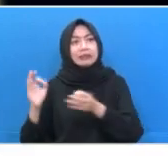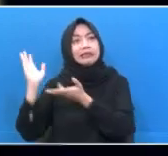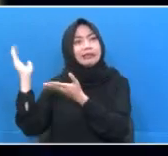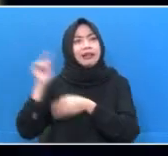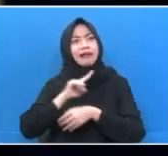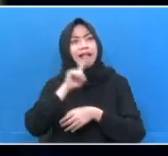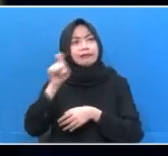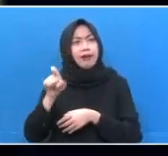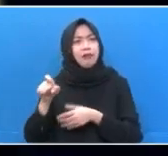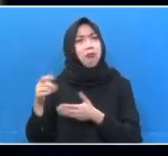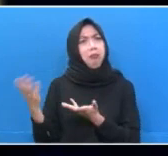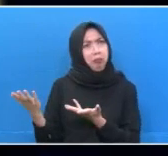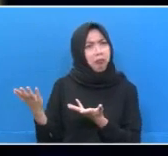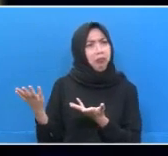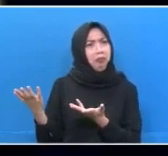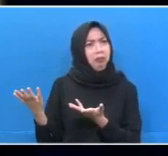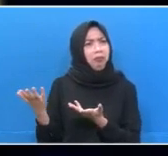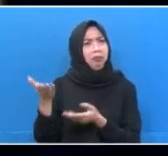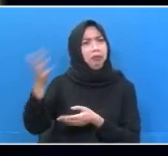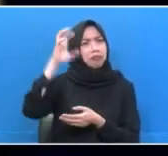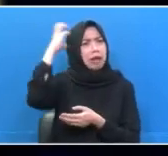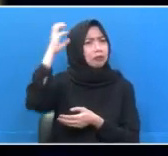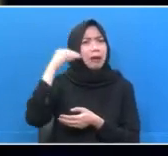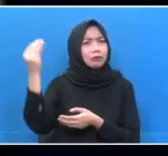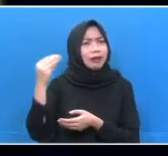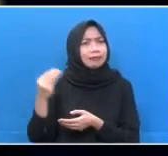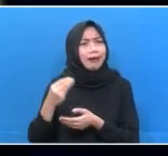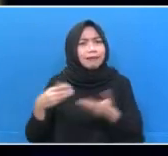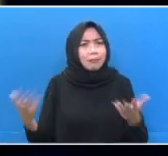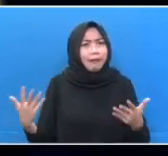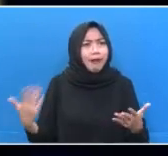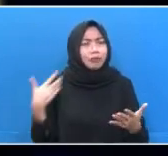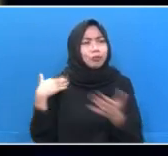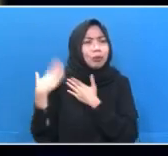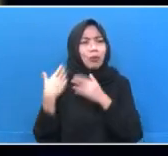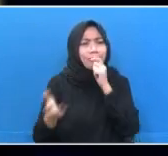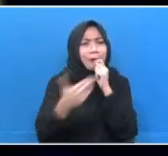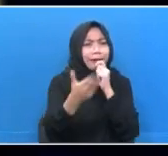juga mempertanyakan di mana peran Dinas Pariwisata dan juga pengelola parkir.